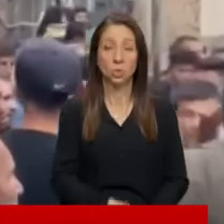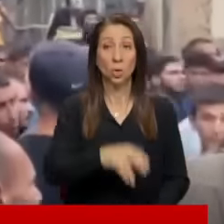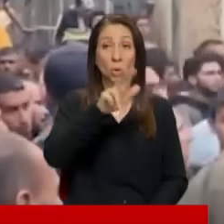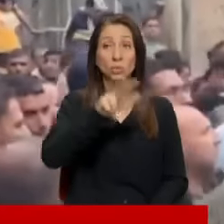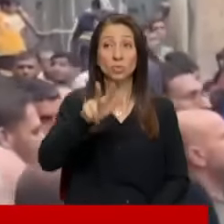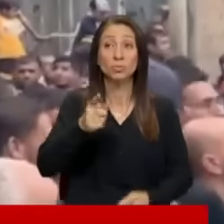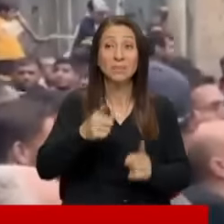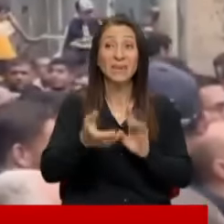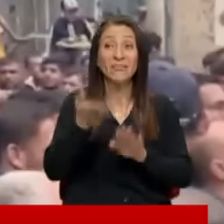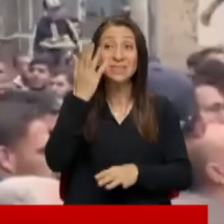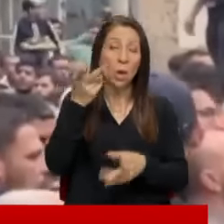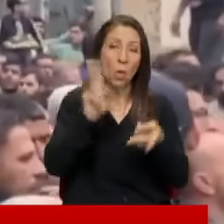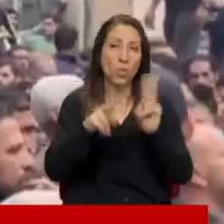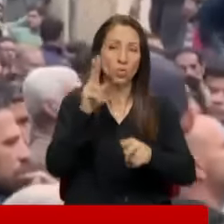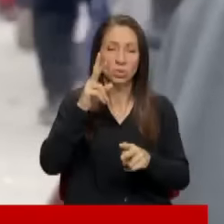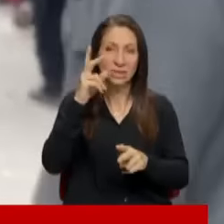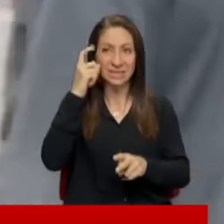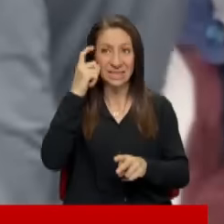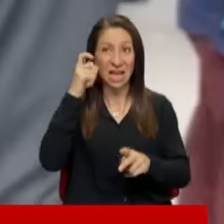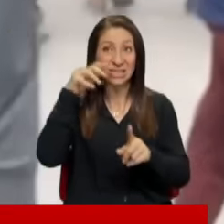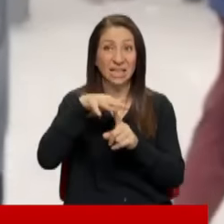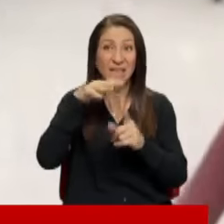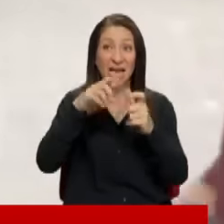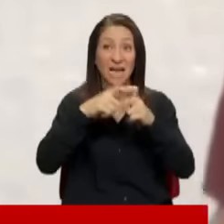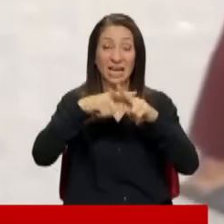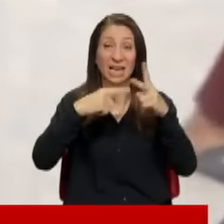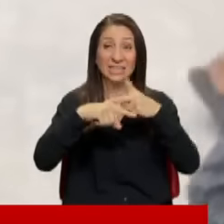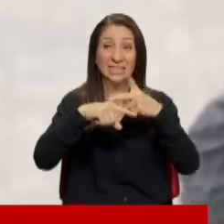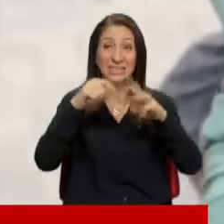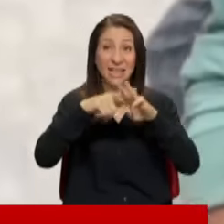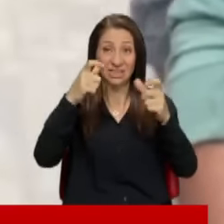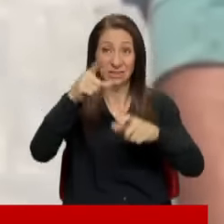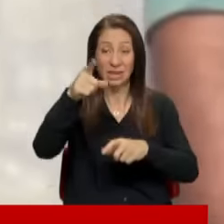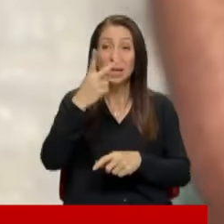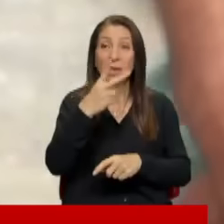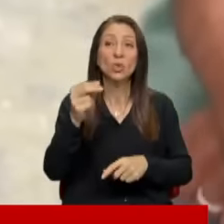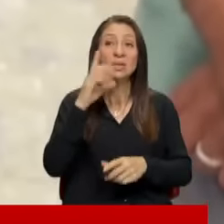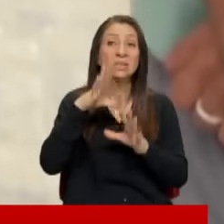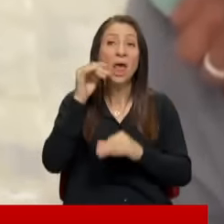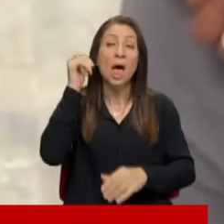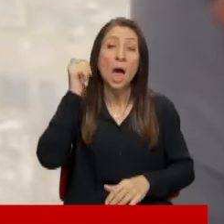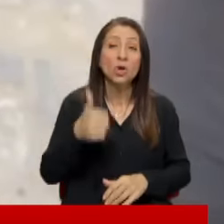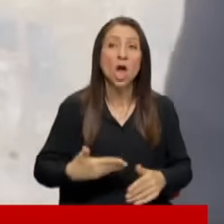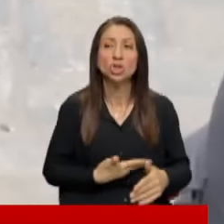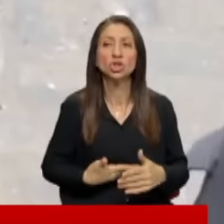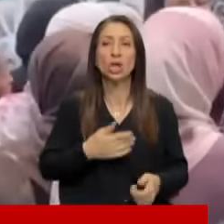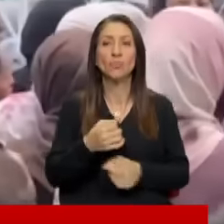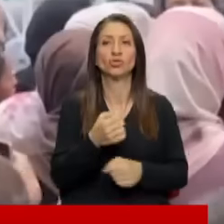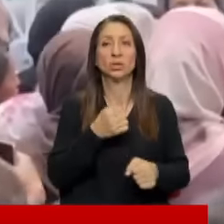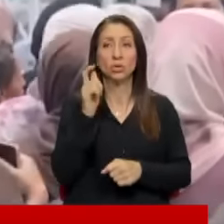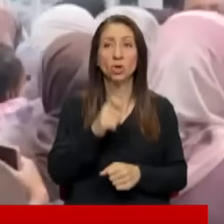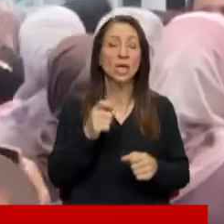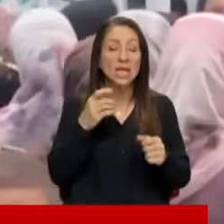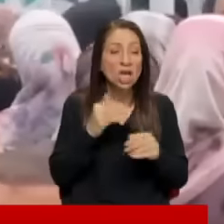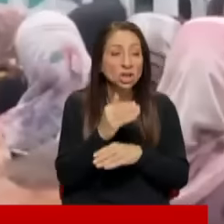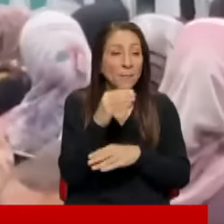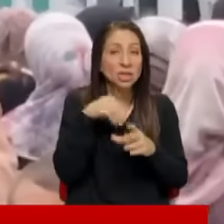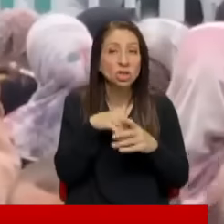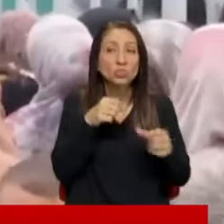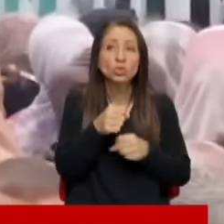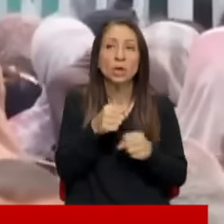33 binden fazla kişi hayatını kaybetti İsrail saldırılarıyla. Kalan 2 milyon insan da her gün açlıkla mücadele ediyor. Yaşam savaşı